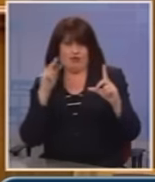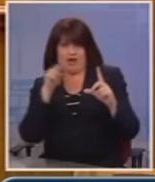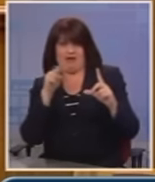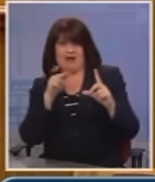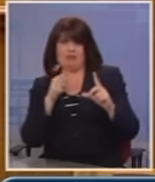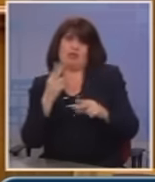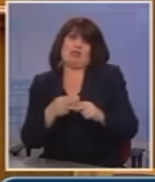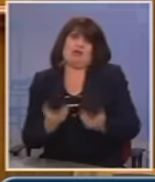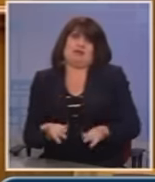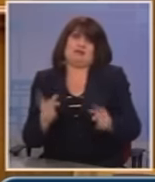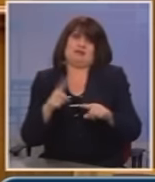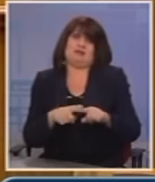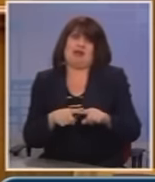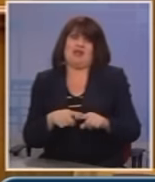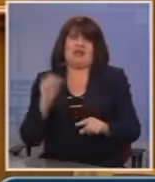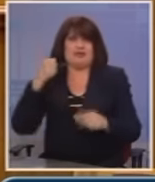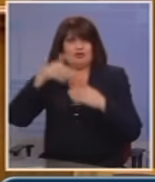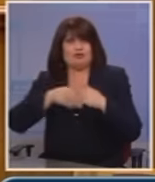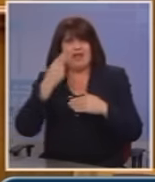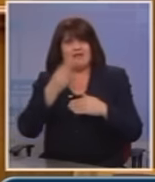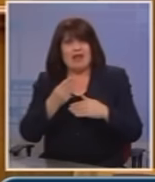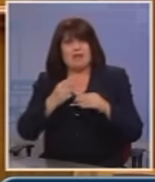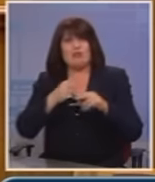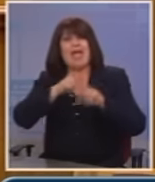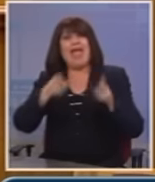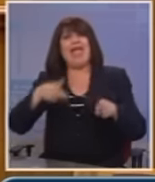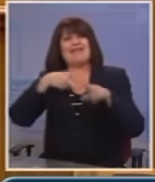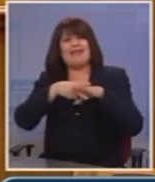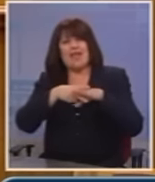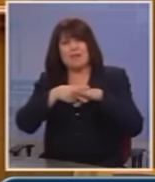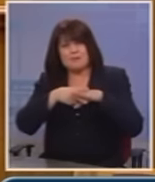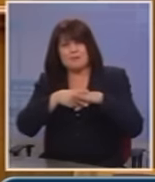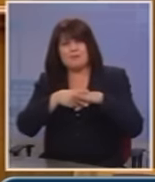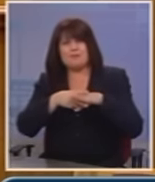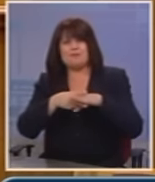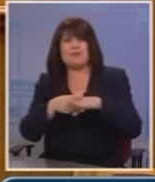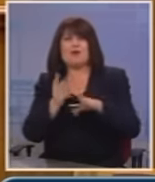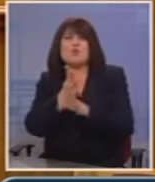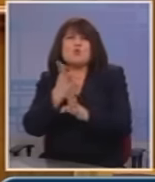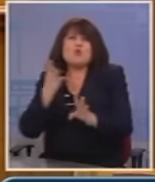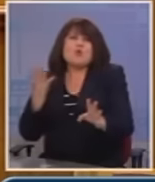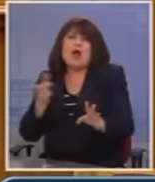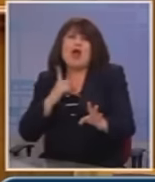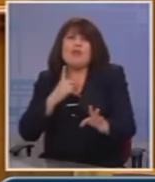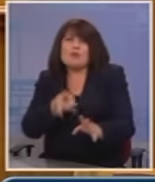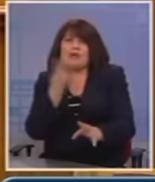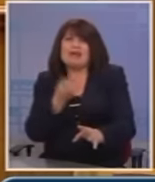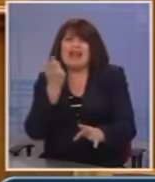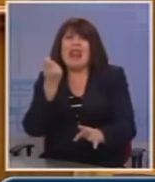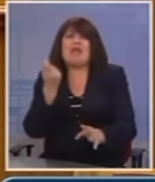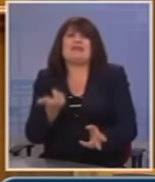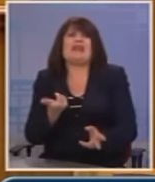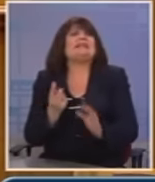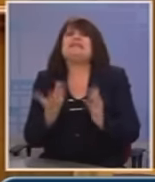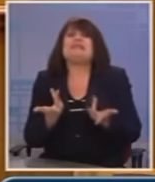βράδυ. Τους πολίτες που σχηματίζουν ουρές έξω από τα αυτόματα μηχανήματα των τραπεζών για να σηκώσουν οι περισσότεροι